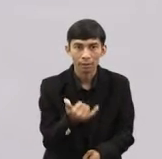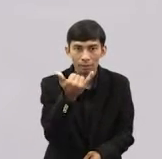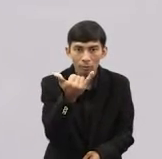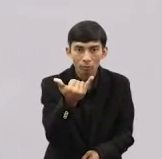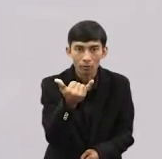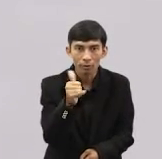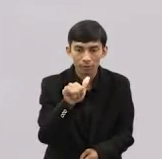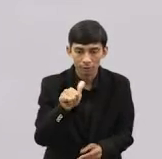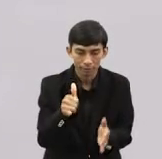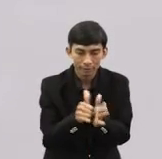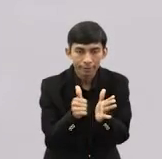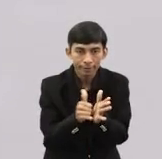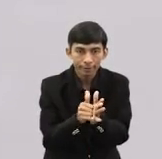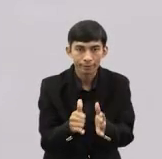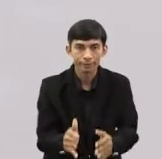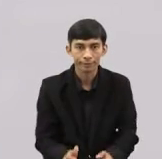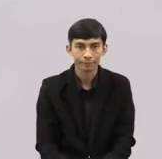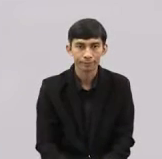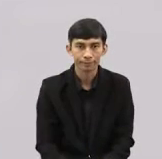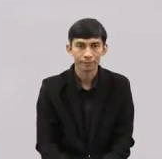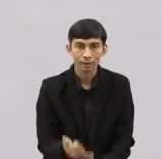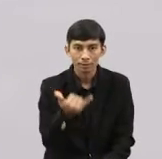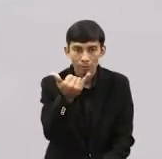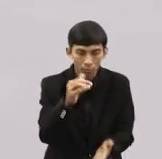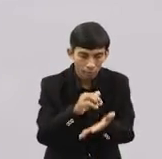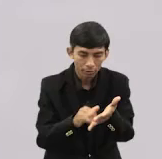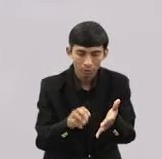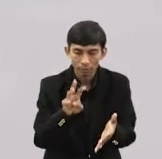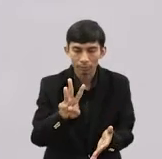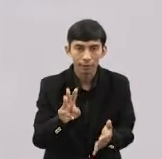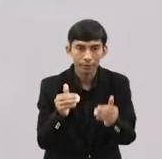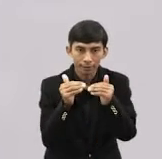tay trầm muối đọ đài chẳng trầm muối đó bấy